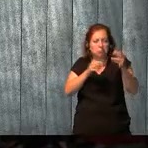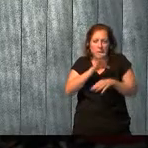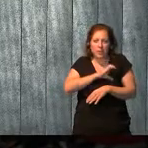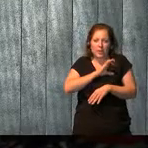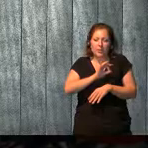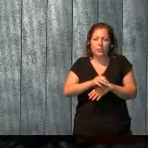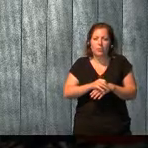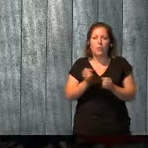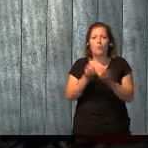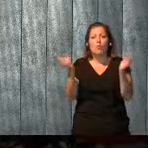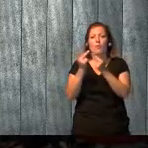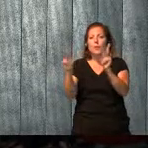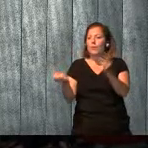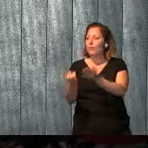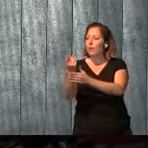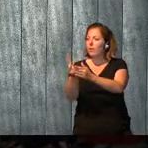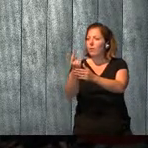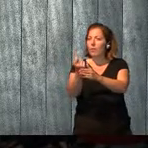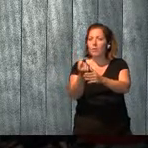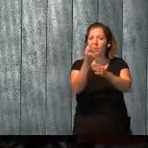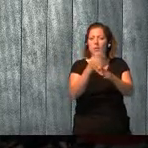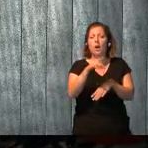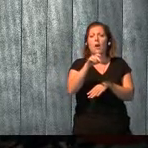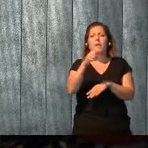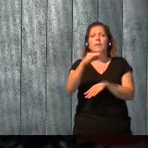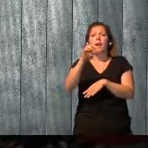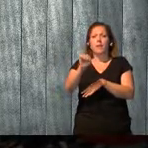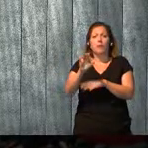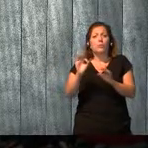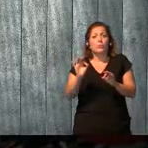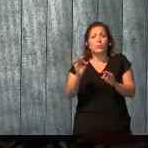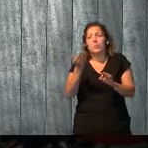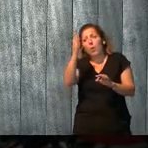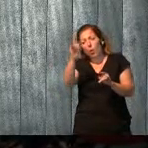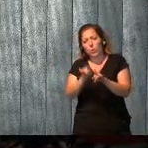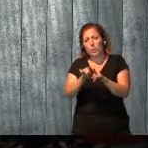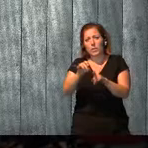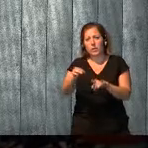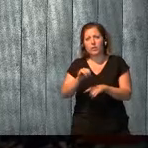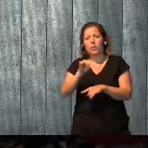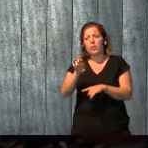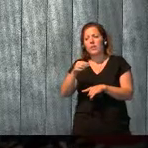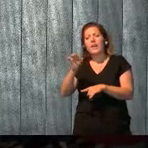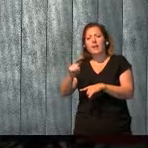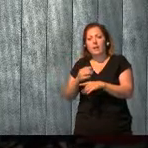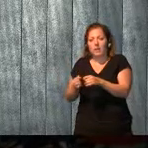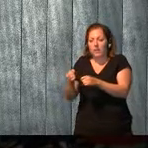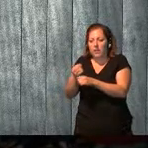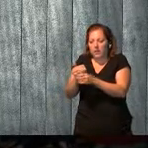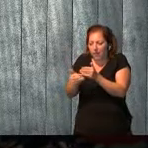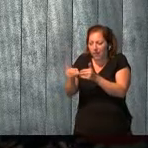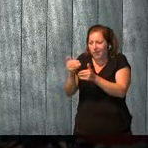y a un certain nombre de villes nouvelles. Il n'y a pas que Zenata. Zenata essaye de se faire péniblement,